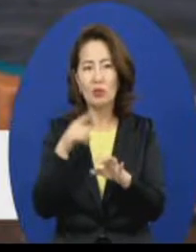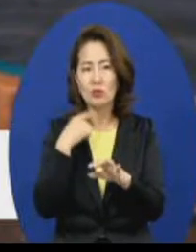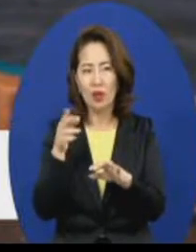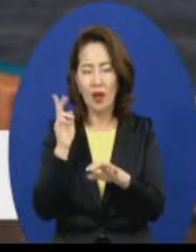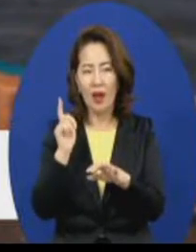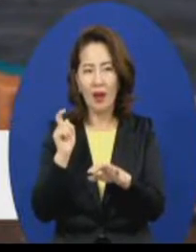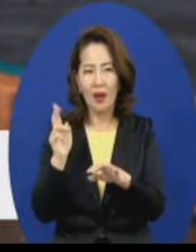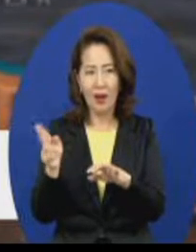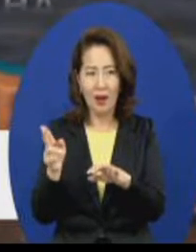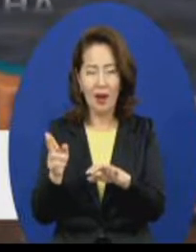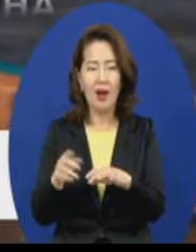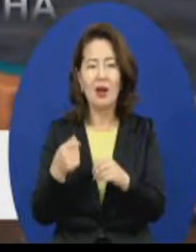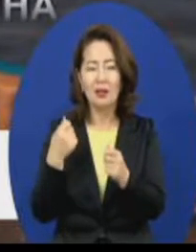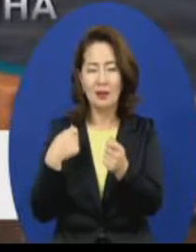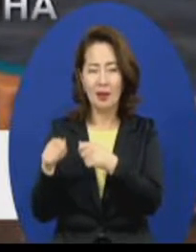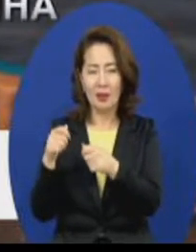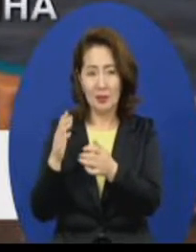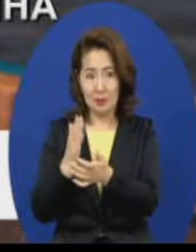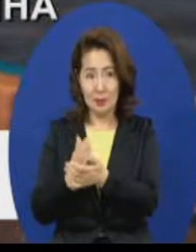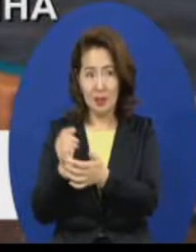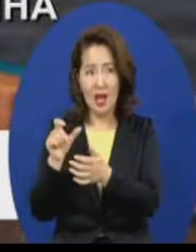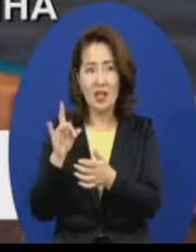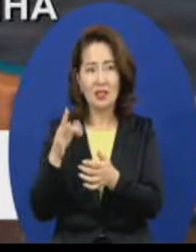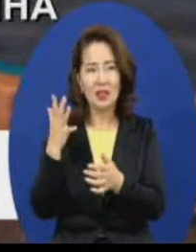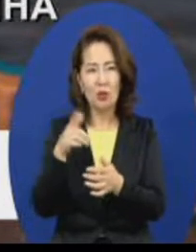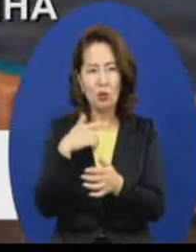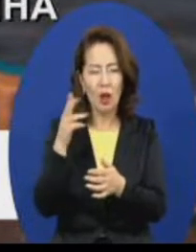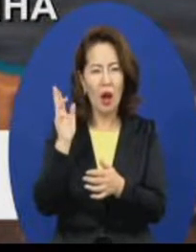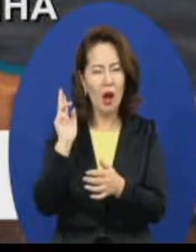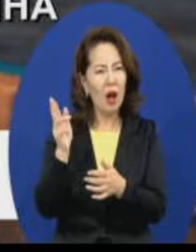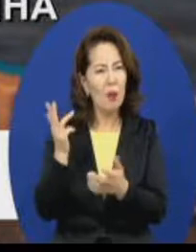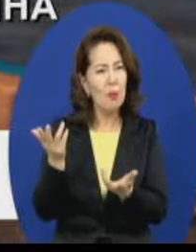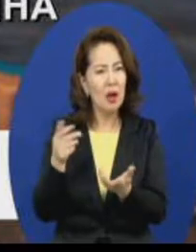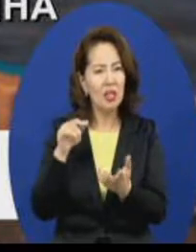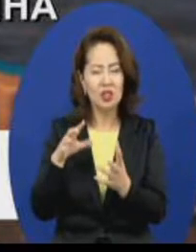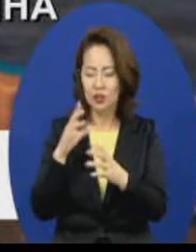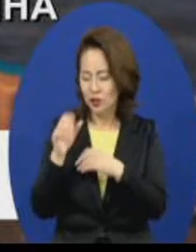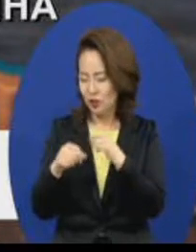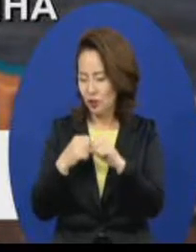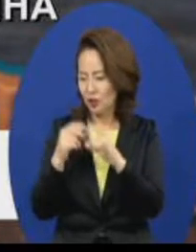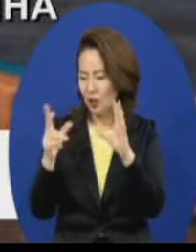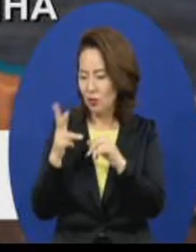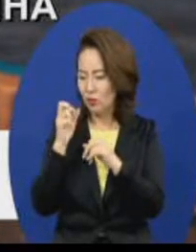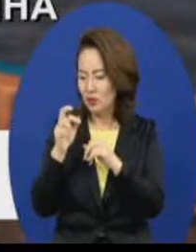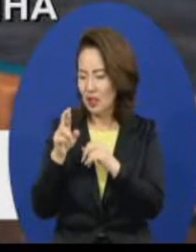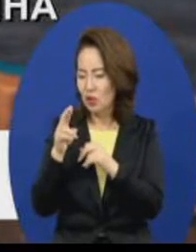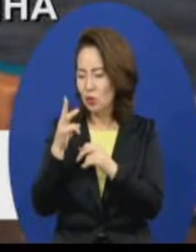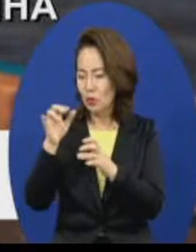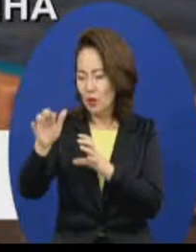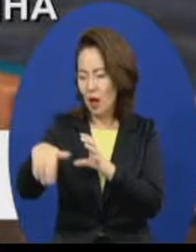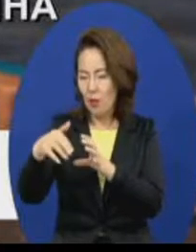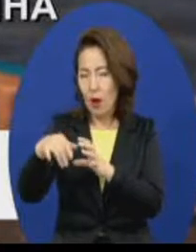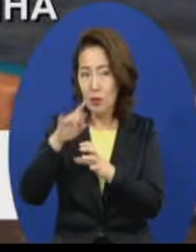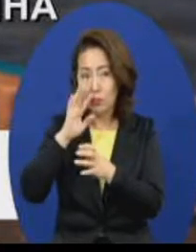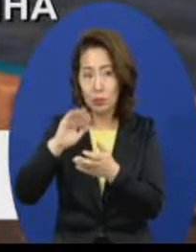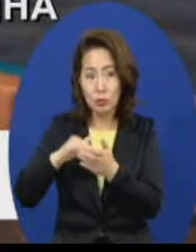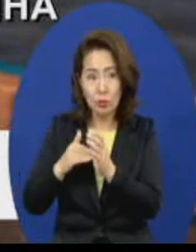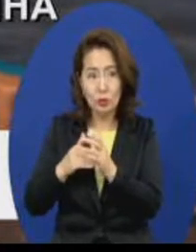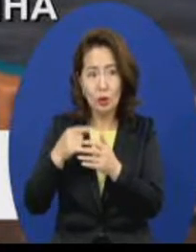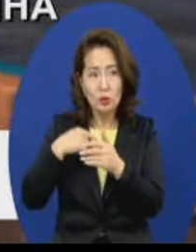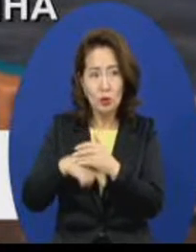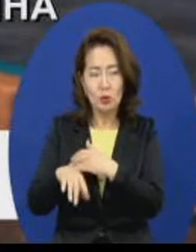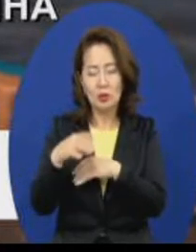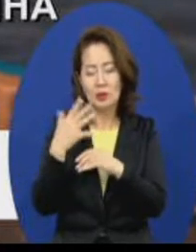8% 5 толгой хувьцаат компани гаргасан байна. Эрдэнэс 5 толгой компани энэ жил 13 сая тонн нүүрс олборлох төлөвлөгөөтэй байгаа юм.